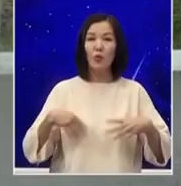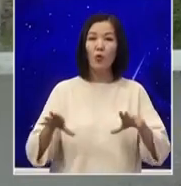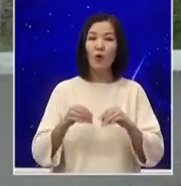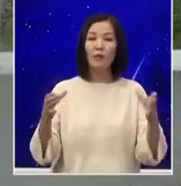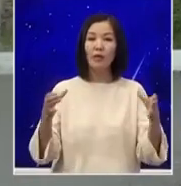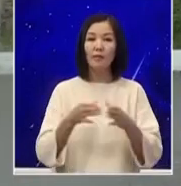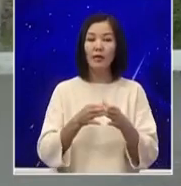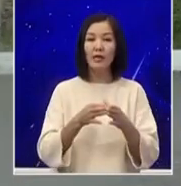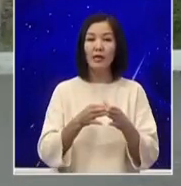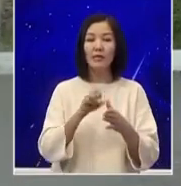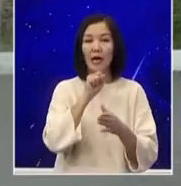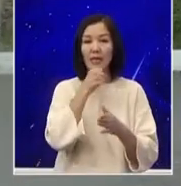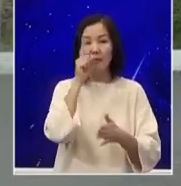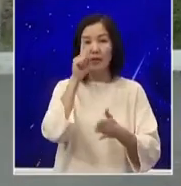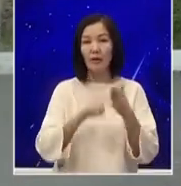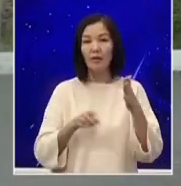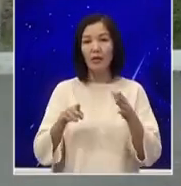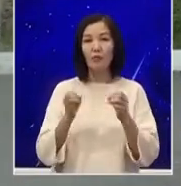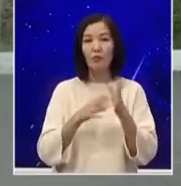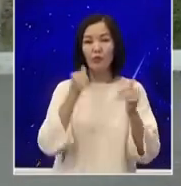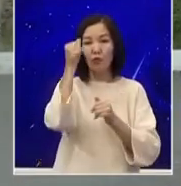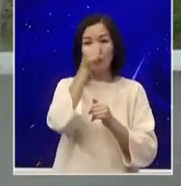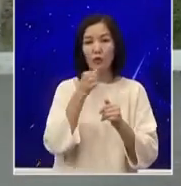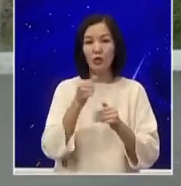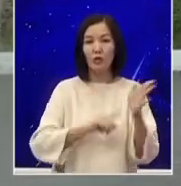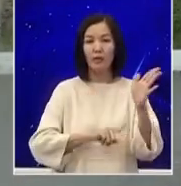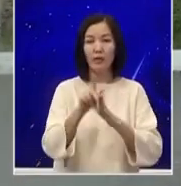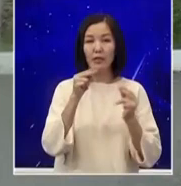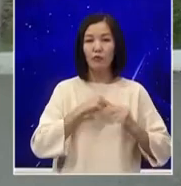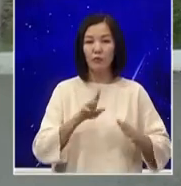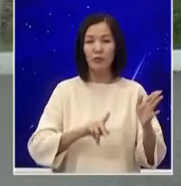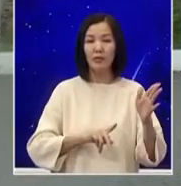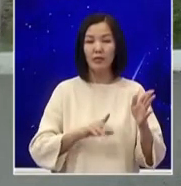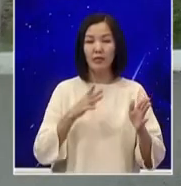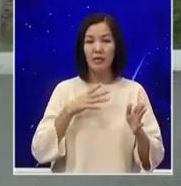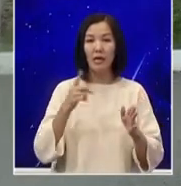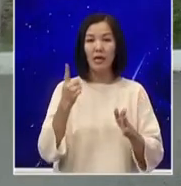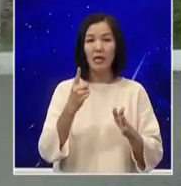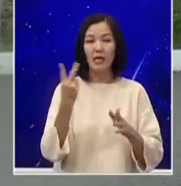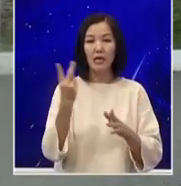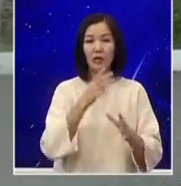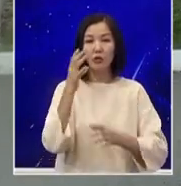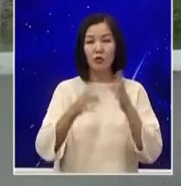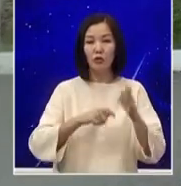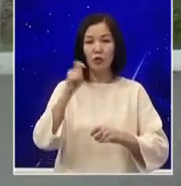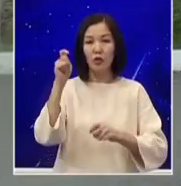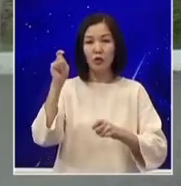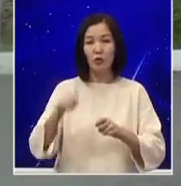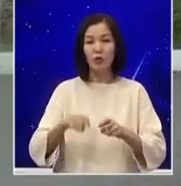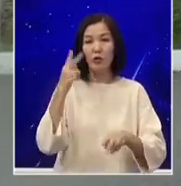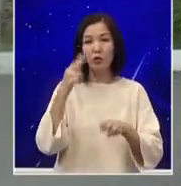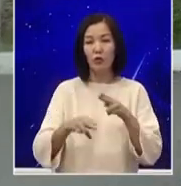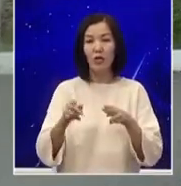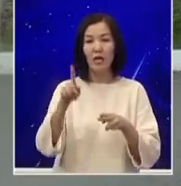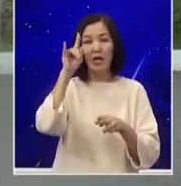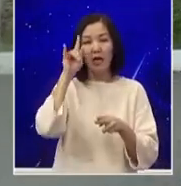бірлестік «Атамның аманаты» 2019 жылдың мамыр айынан бастап жұмыс істеп келеді. Екінші дүниежүзілік соғыста із-түзсіз кеткен қазақ